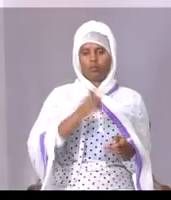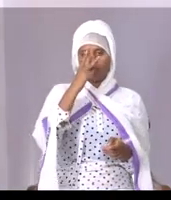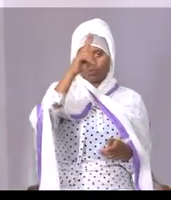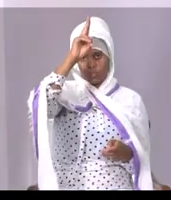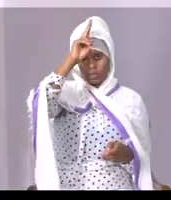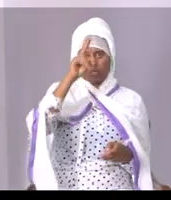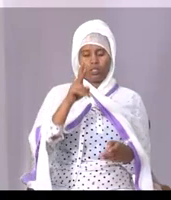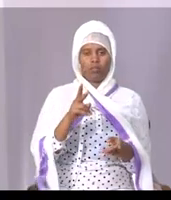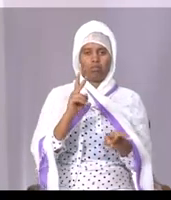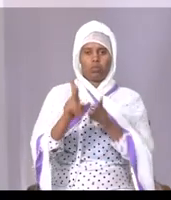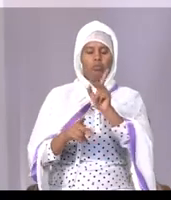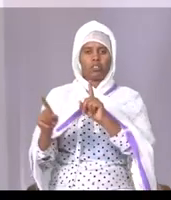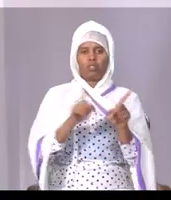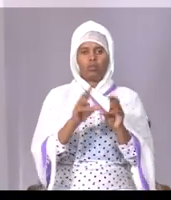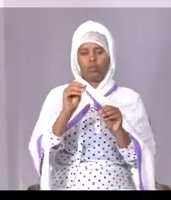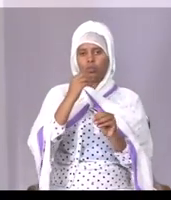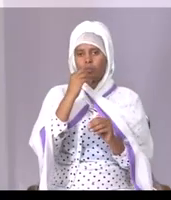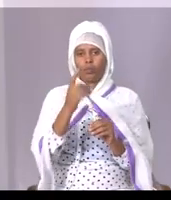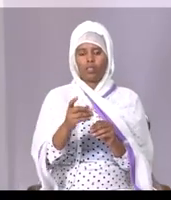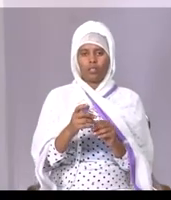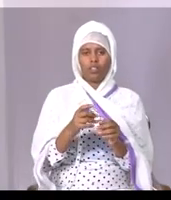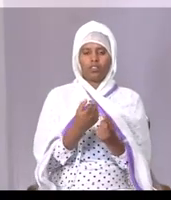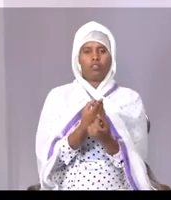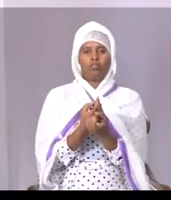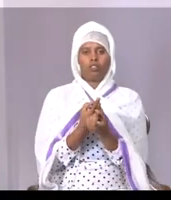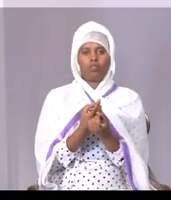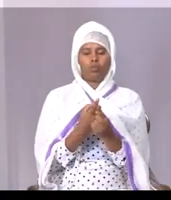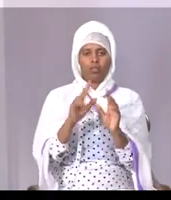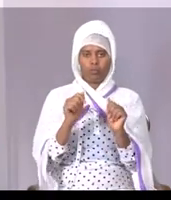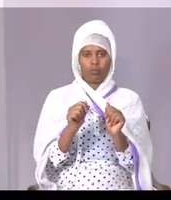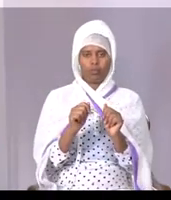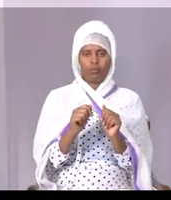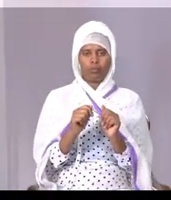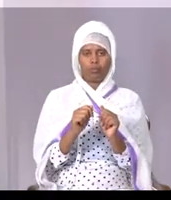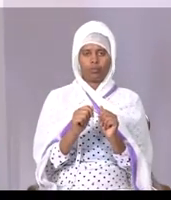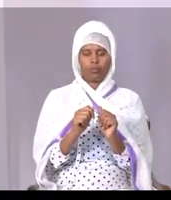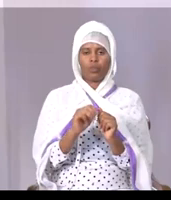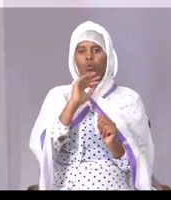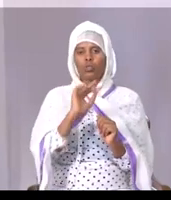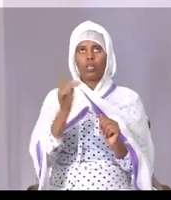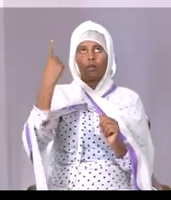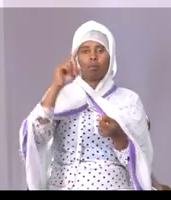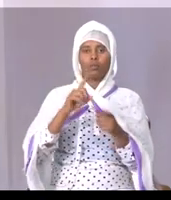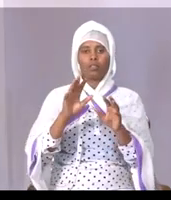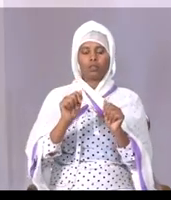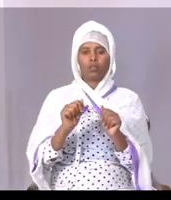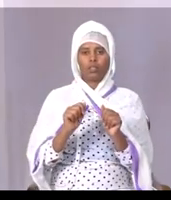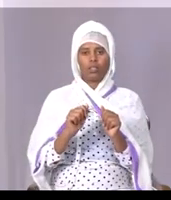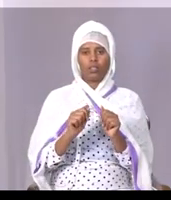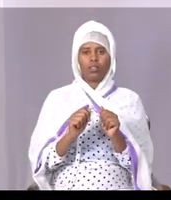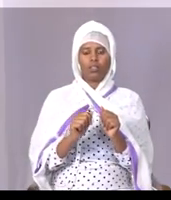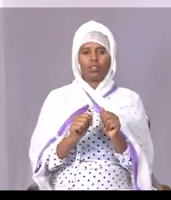ጠሚዩ ምስ ረኣዮ ሞዚ ተራሰብ እዩ ብምባል ክፍትኖ ኢሉ ከም ዝቐረበ ክፍትኖ እንከሎ እውን እስከ ወዲ ኣምላኽ እንድሕር ኮንካ